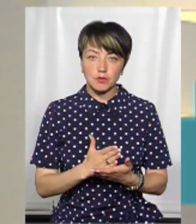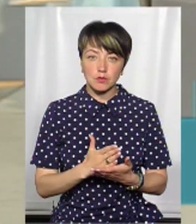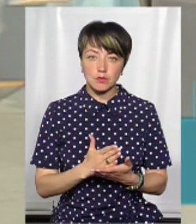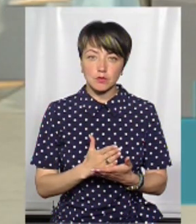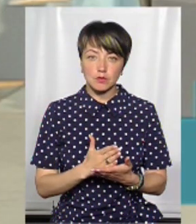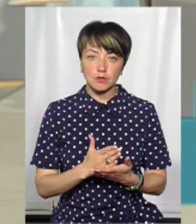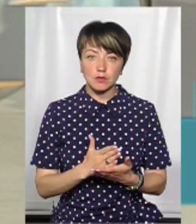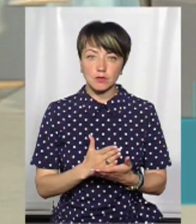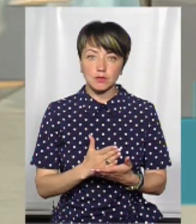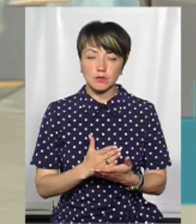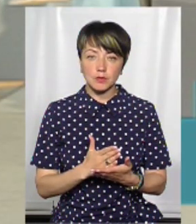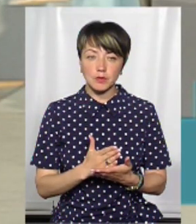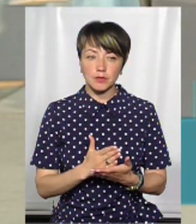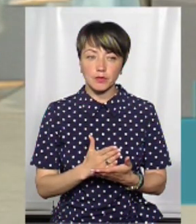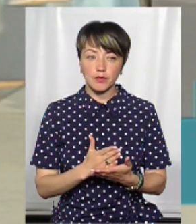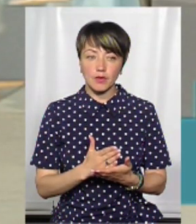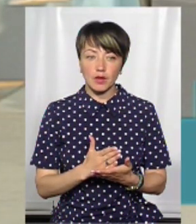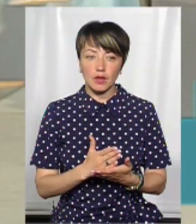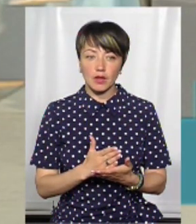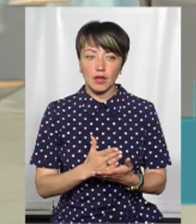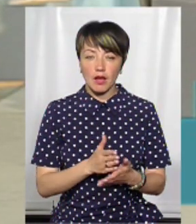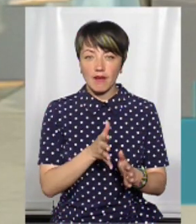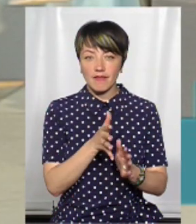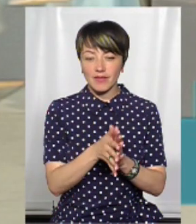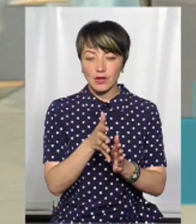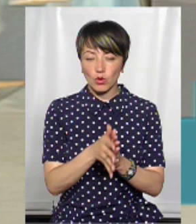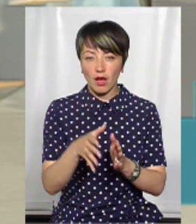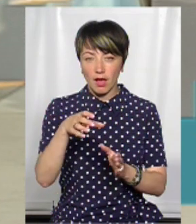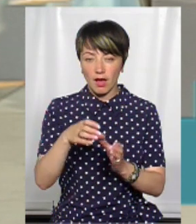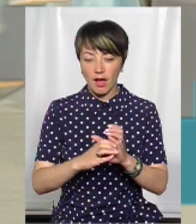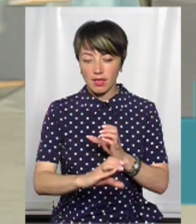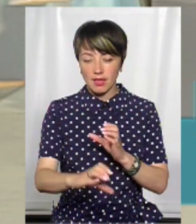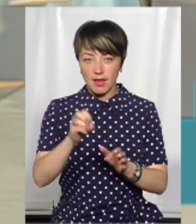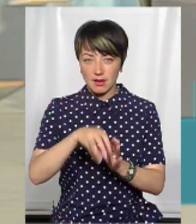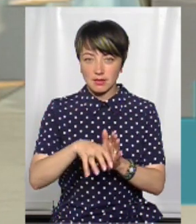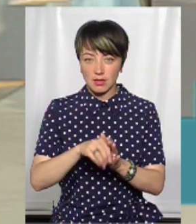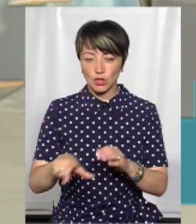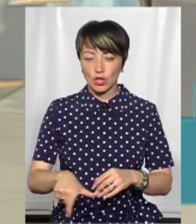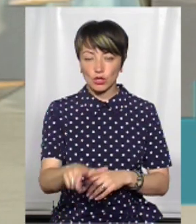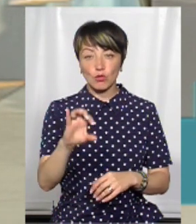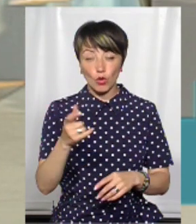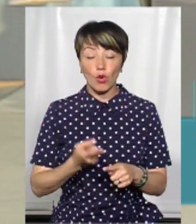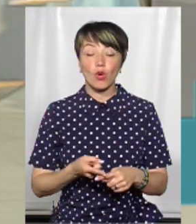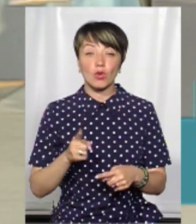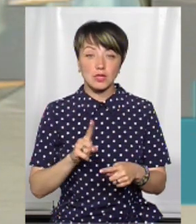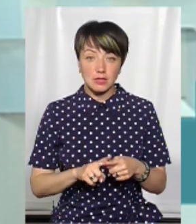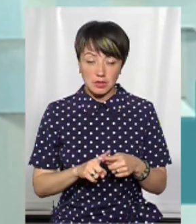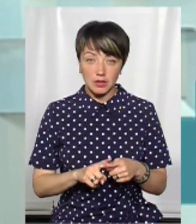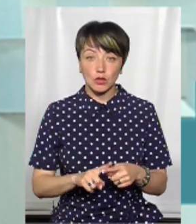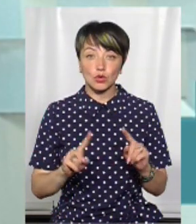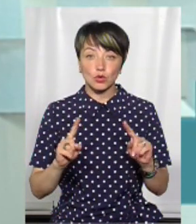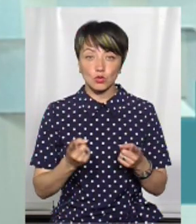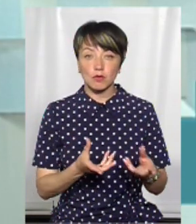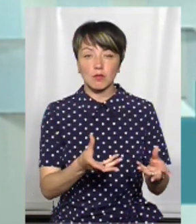називаємі витоки зливової каналізації до річки Південний Буг. Оце от